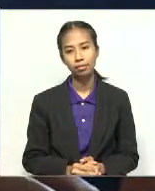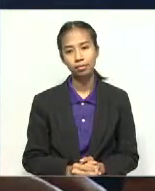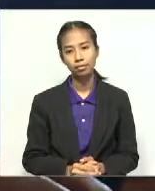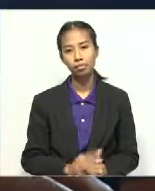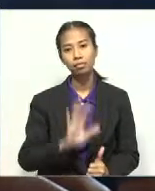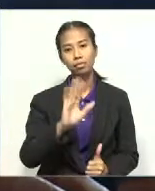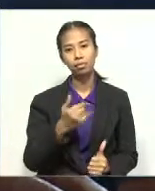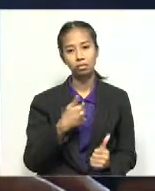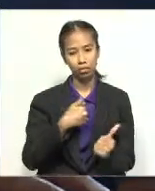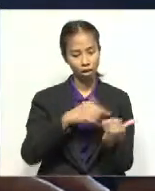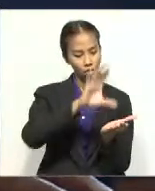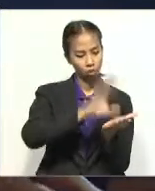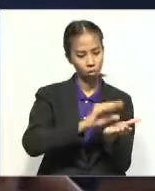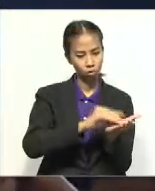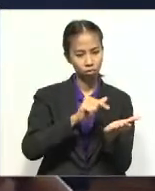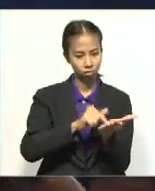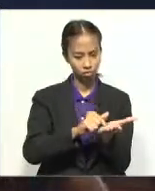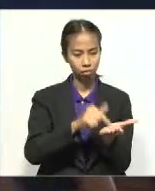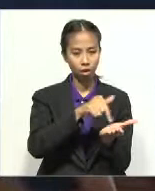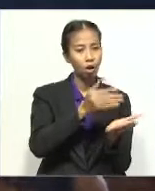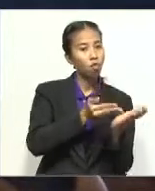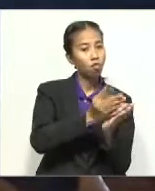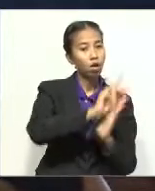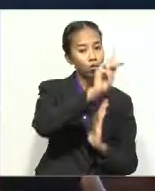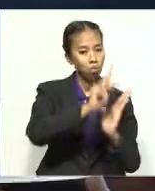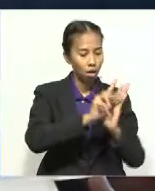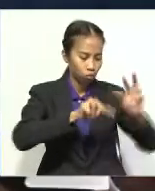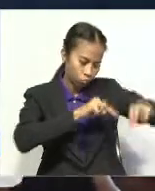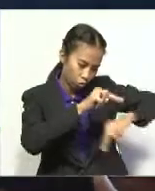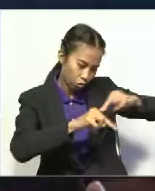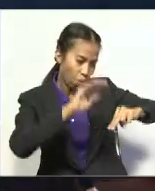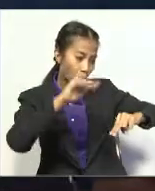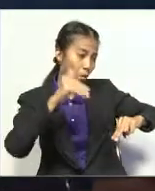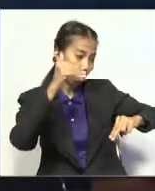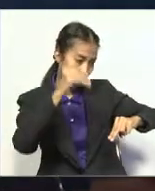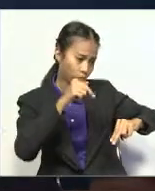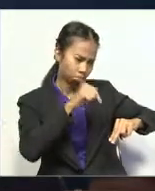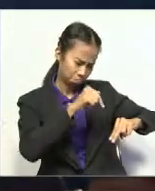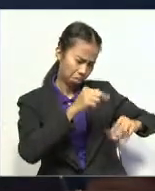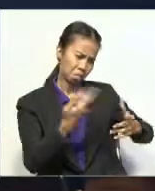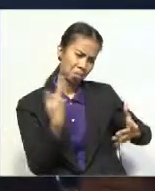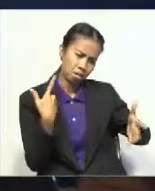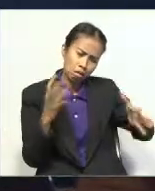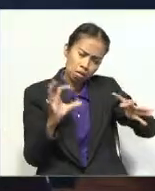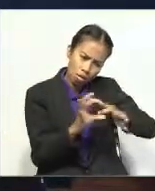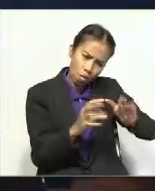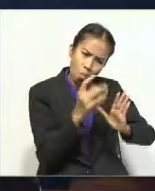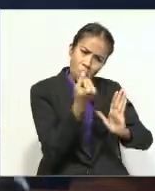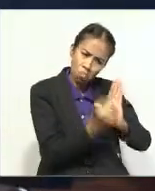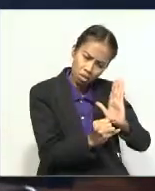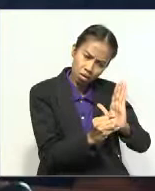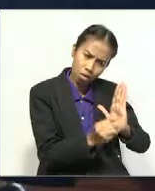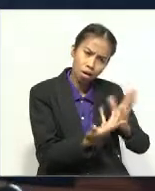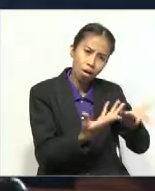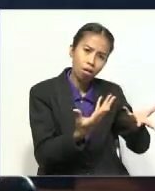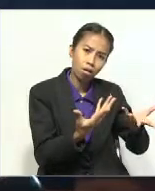เดี๋ยวเอาข้อมูลนี้จะให้ทางฝ่ายกฎหมายเขาตรวจสอบดูตรงปอทอนะครับมาเข้าข่ายไหมถ้าเกิดเข้าข่ายเป็นเหมือนกันตามระเบียบ